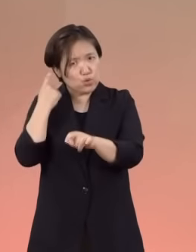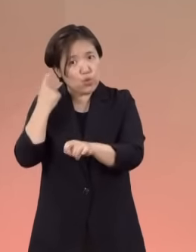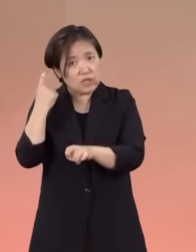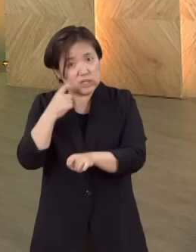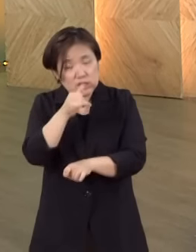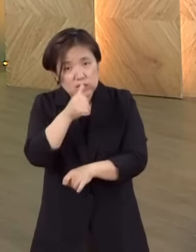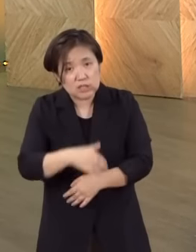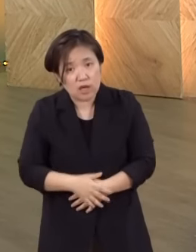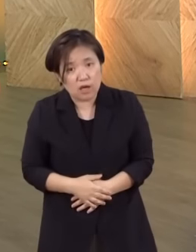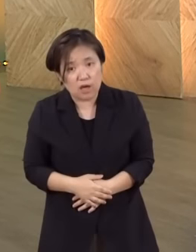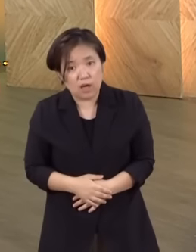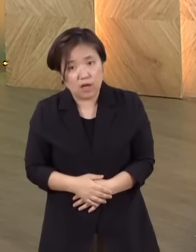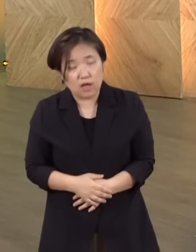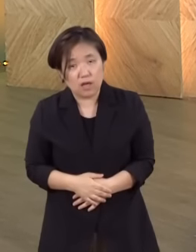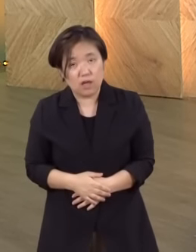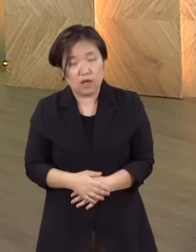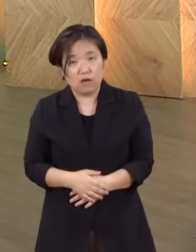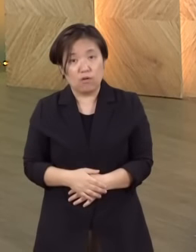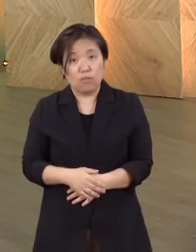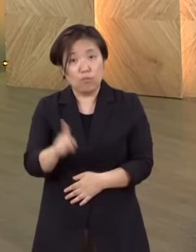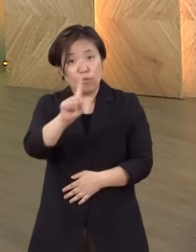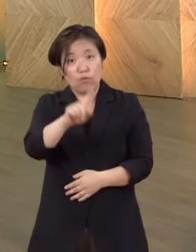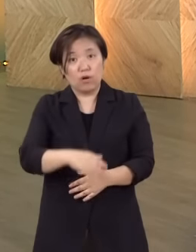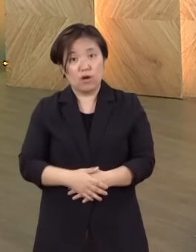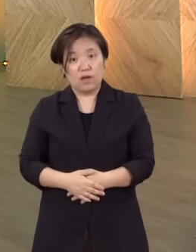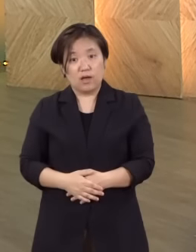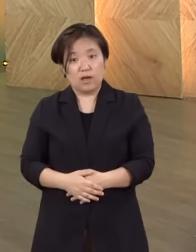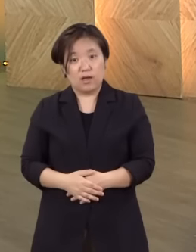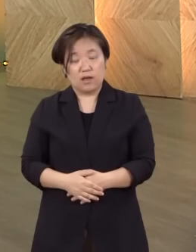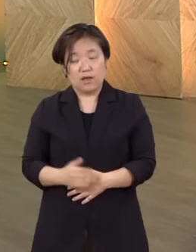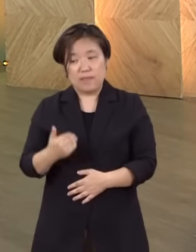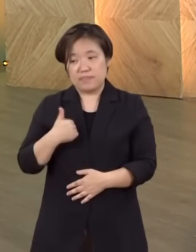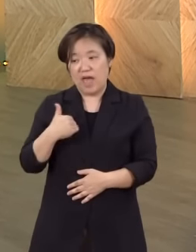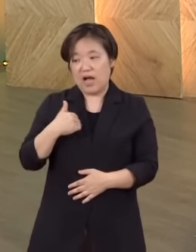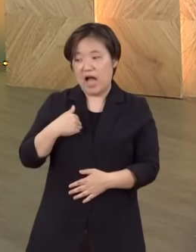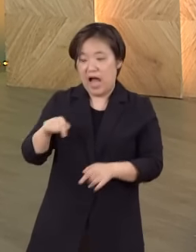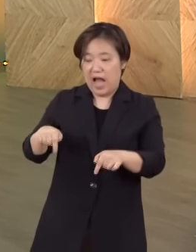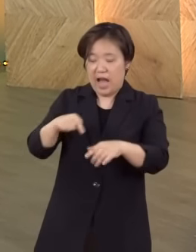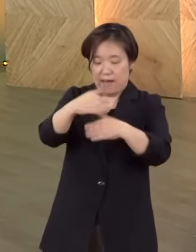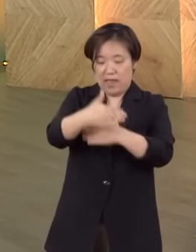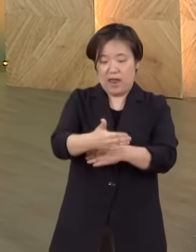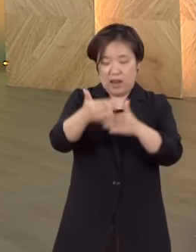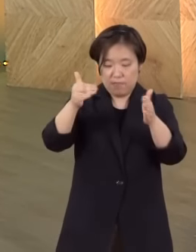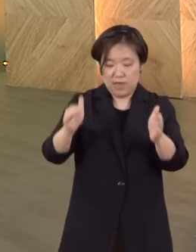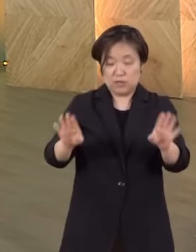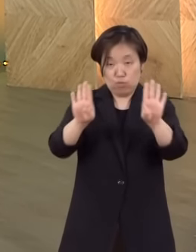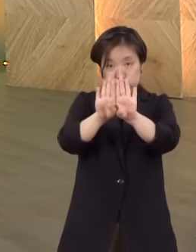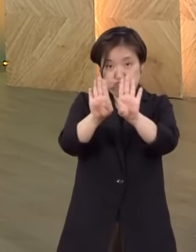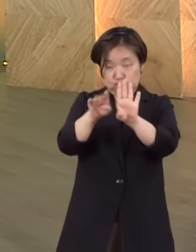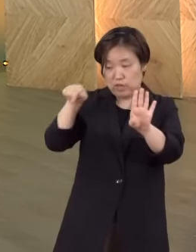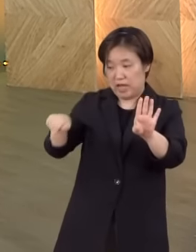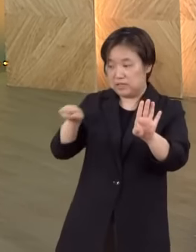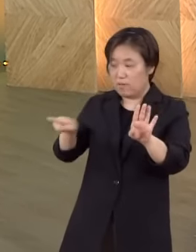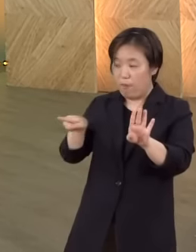경우는 제가 알기로는 엘리베이터 바깥쪽에서 버튼을